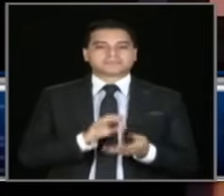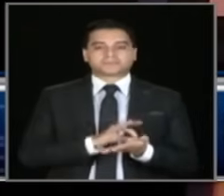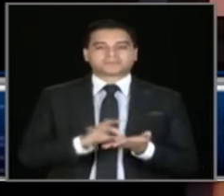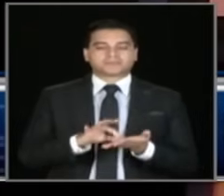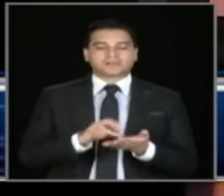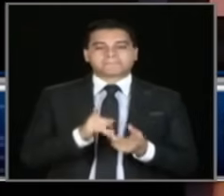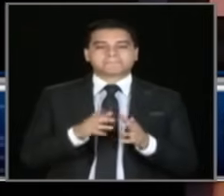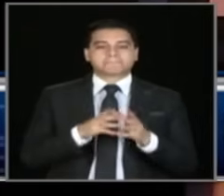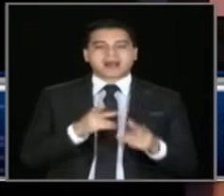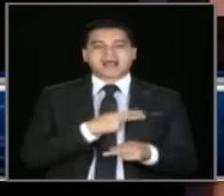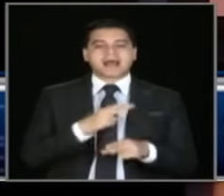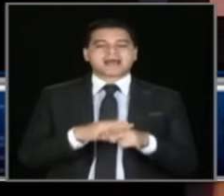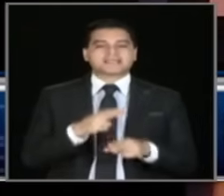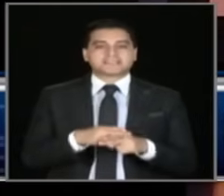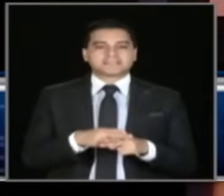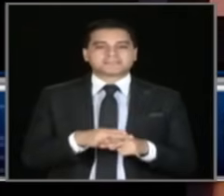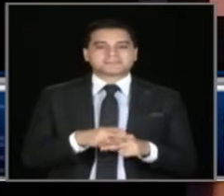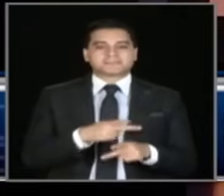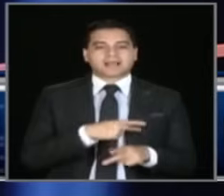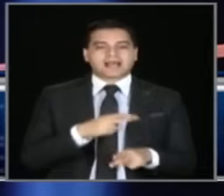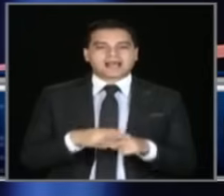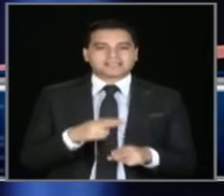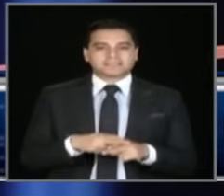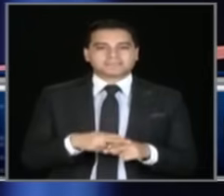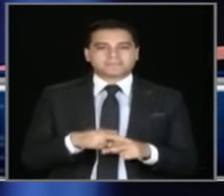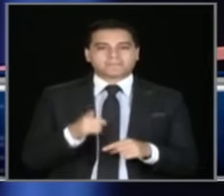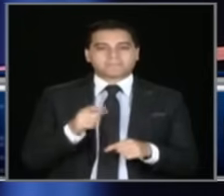الإلغاء ده تم في أغسطس سنة 1952.